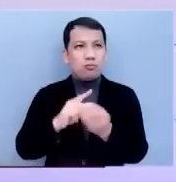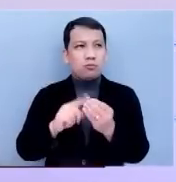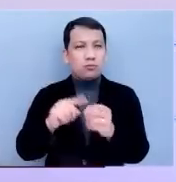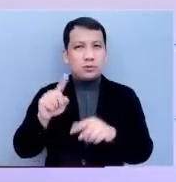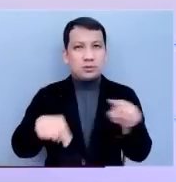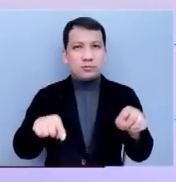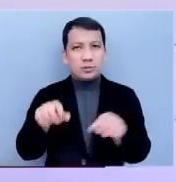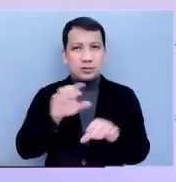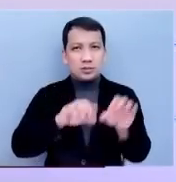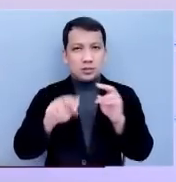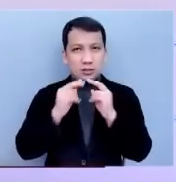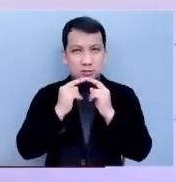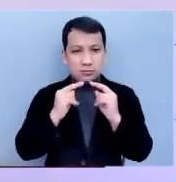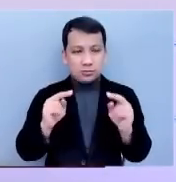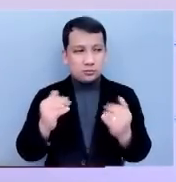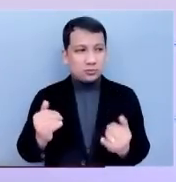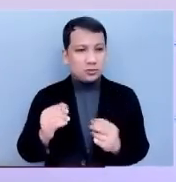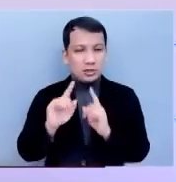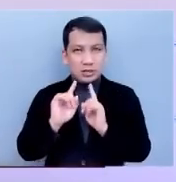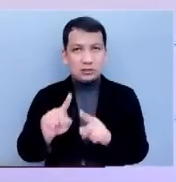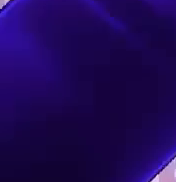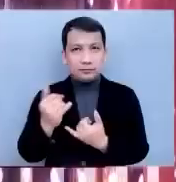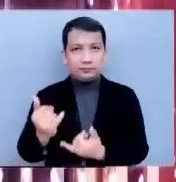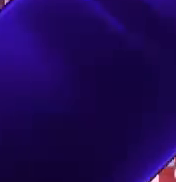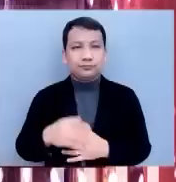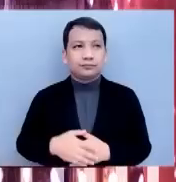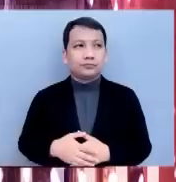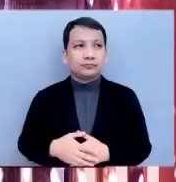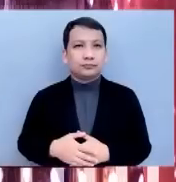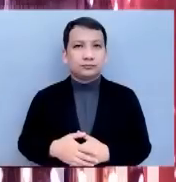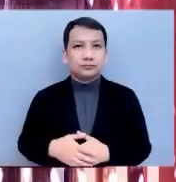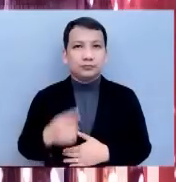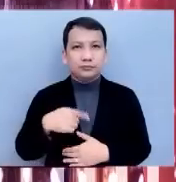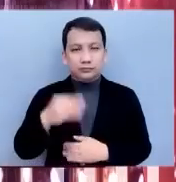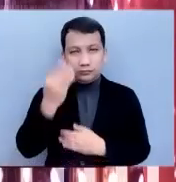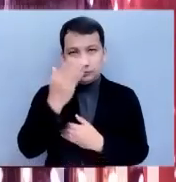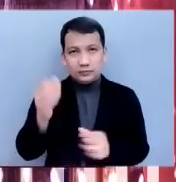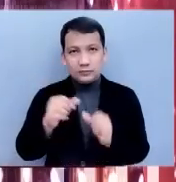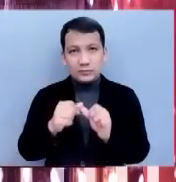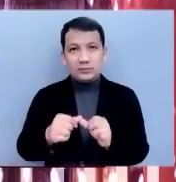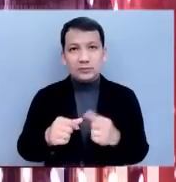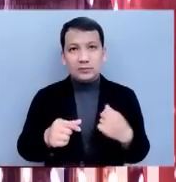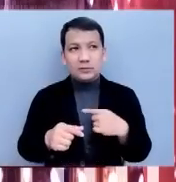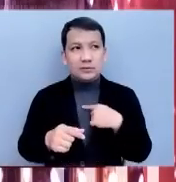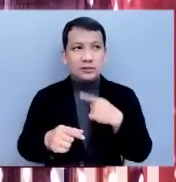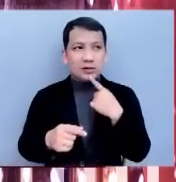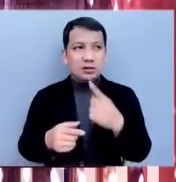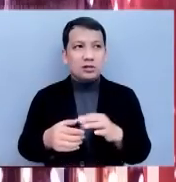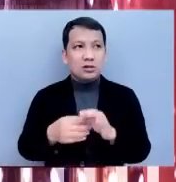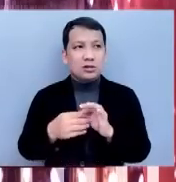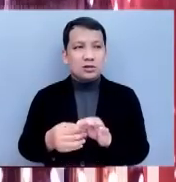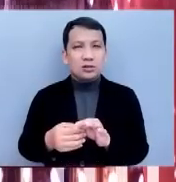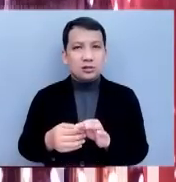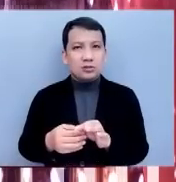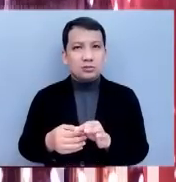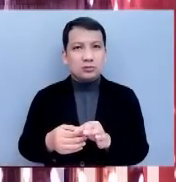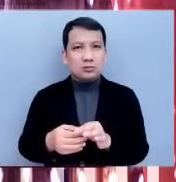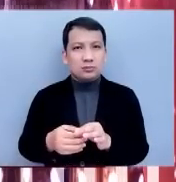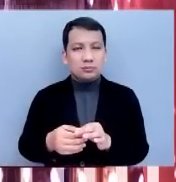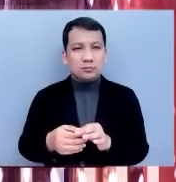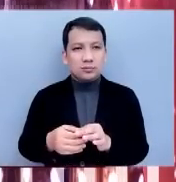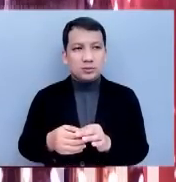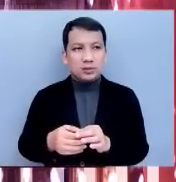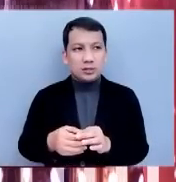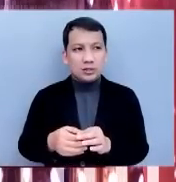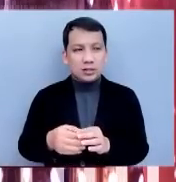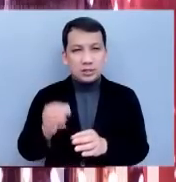showbiz news tonight sa report na ito. Nakakalimutan yun kasi Pinoy Pride na naman! Si Triangle